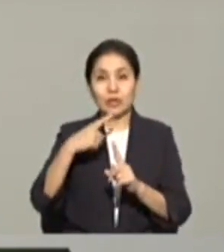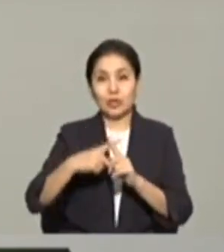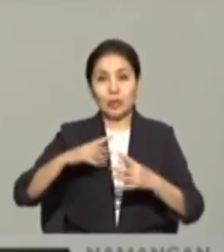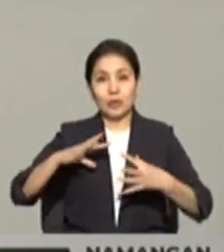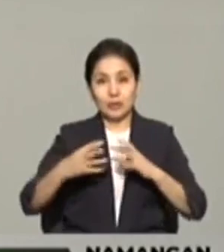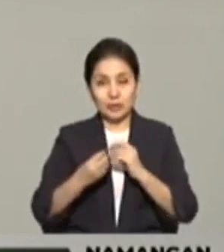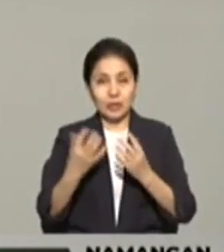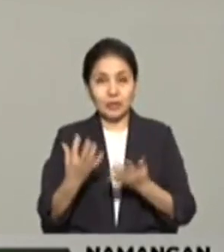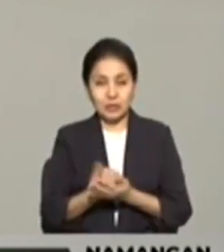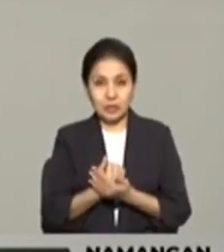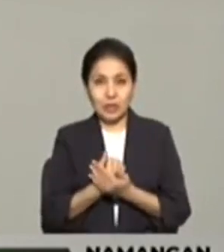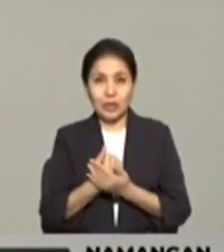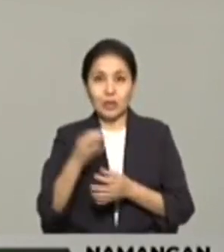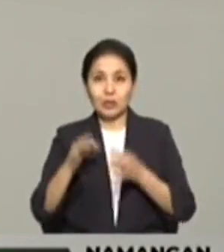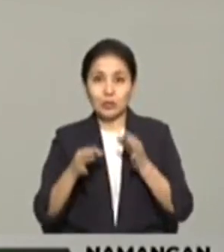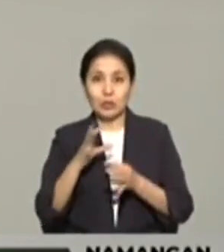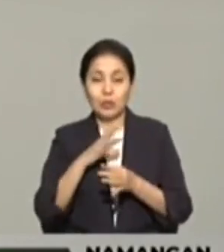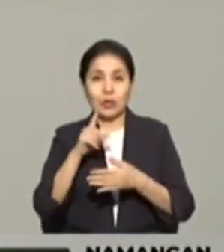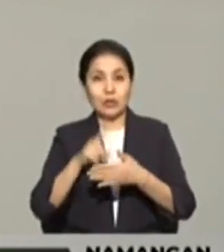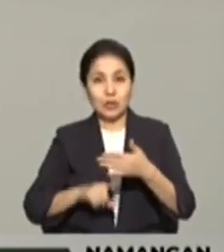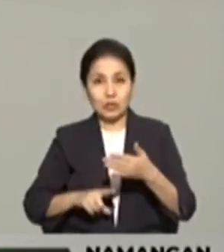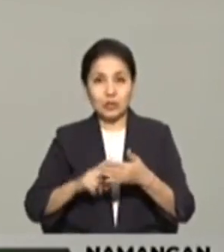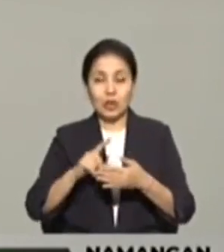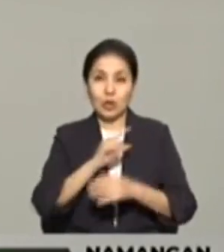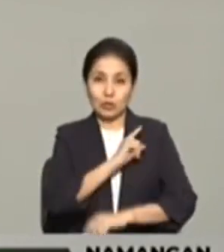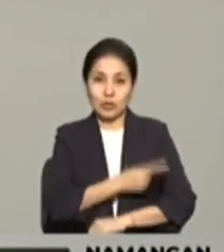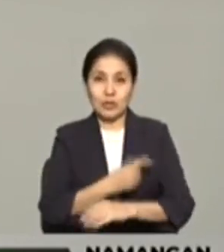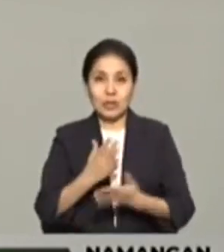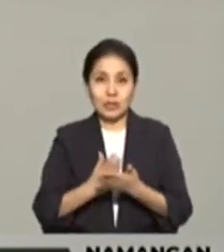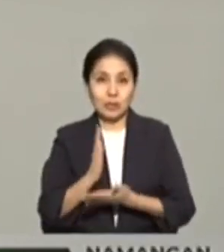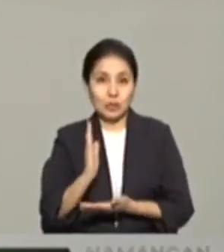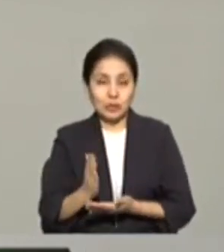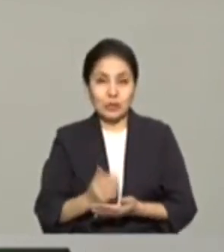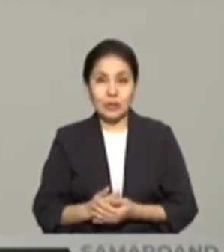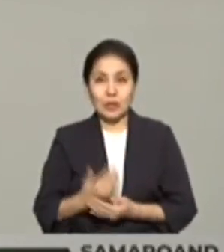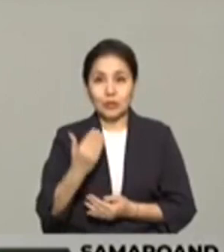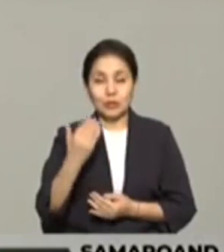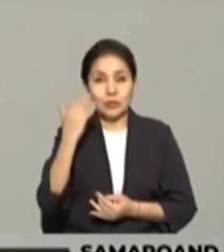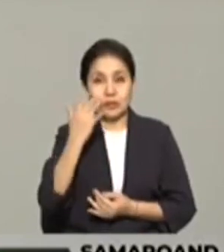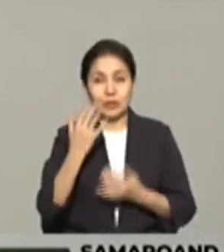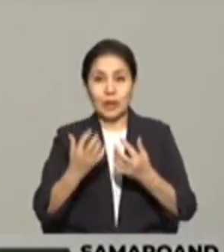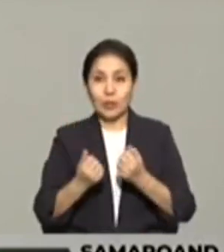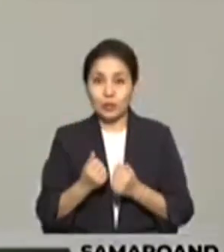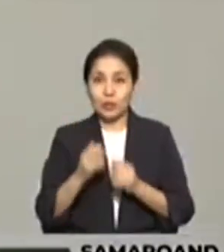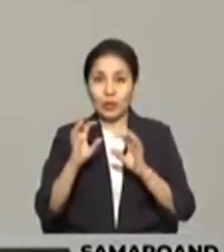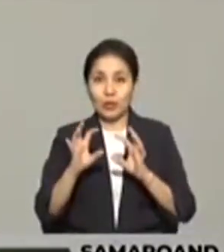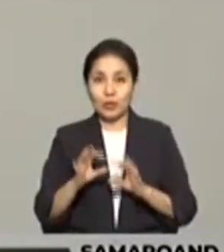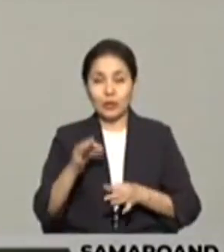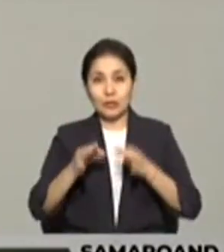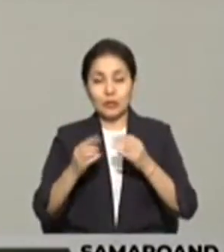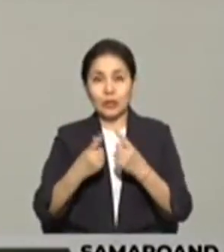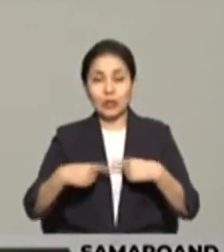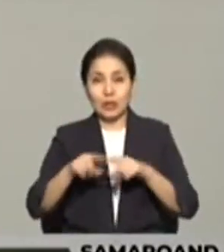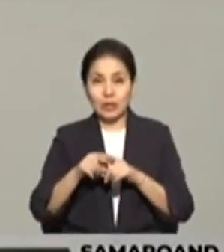natijalarga erishishiga hamda sudga bo'lgan ishonchni yanada kuchayishiga xizmat qiladi. Shu nuqtai nazardan qabul qilingan qonun sud